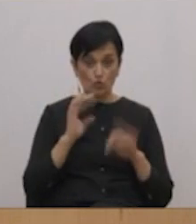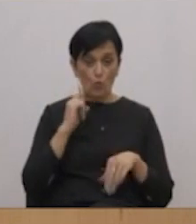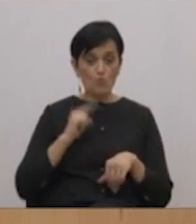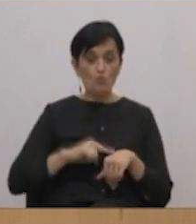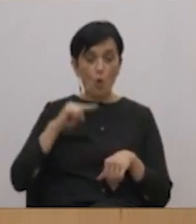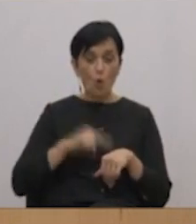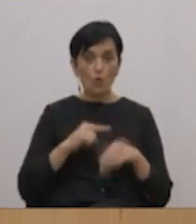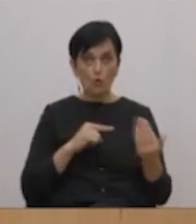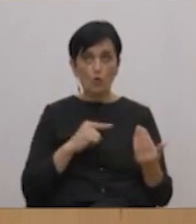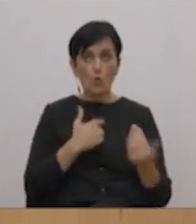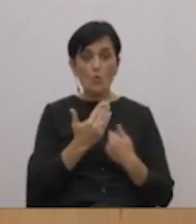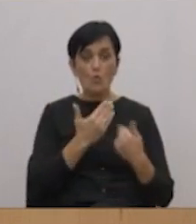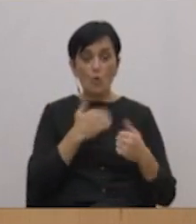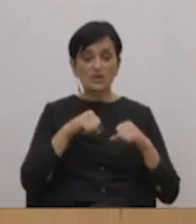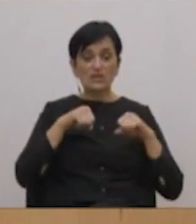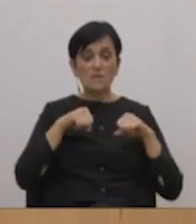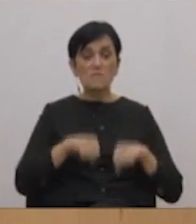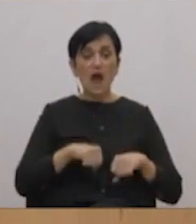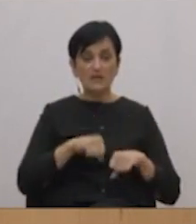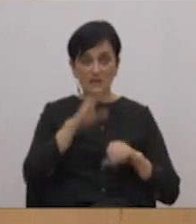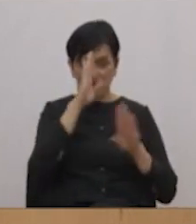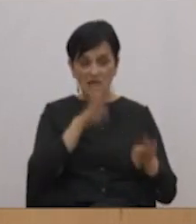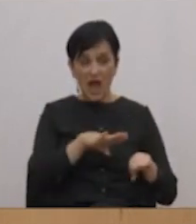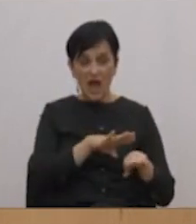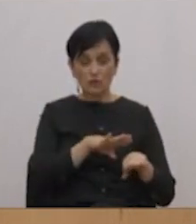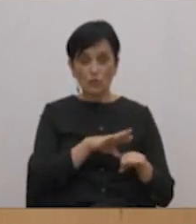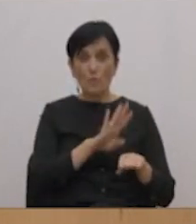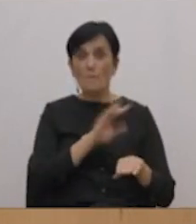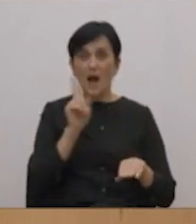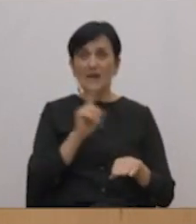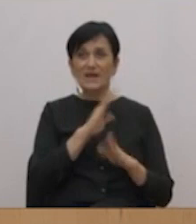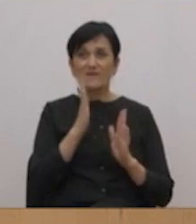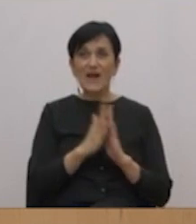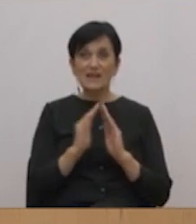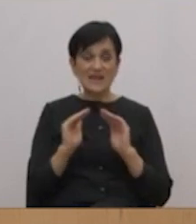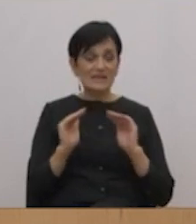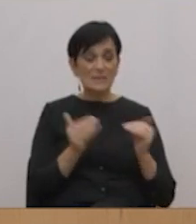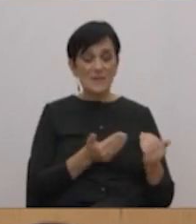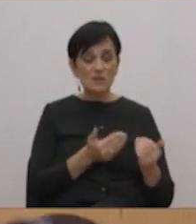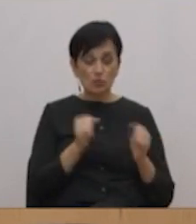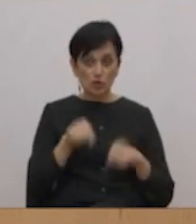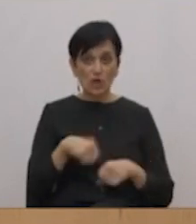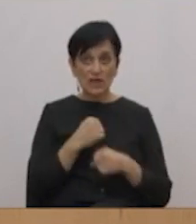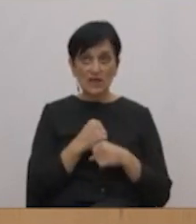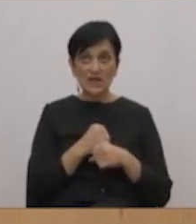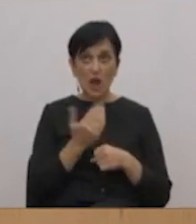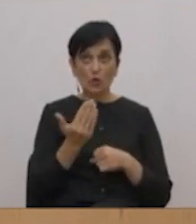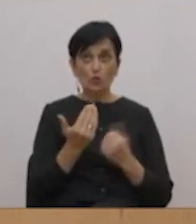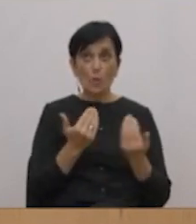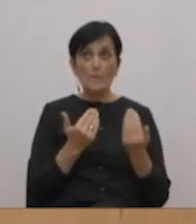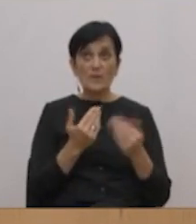მას მოუწოდებდით მანდატი დაეტოვებინა, მაგრამ ყველაზე მინიმალური, რაც შეგიძლიათ რომ გააკეთოთ, მისი